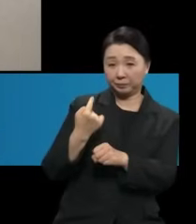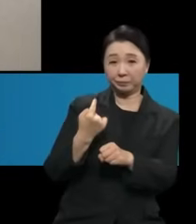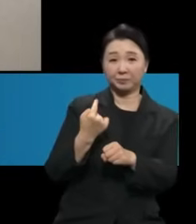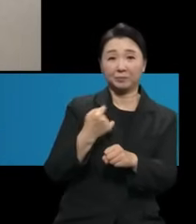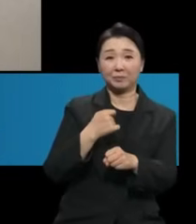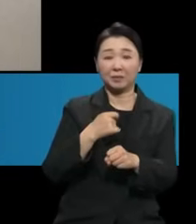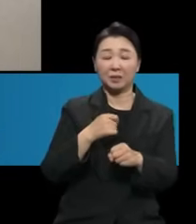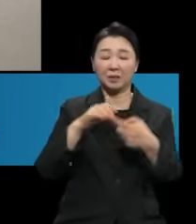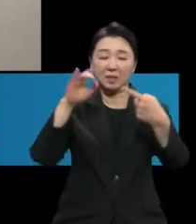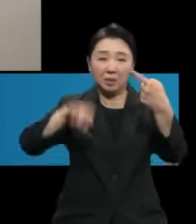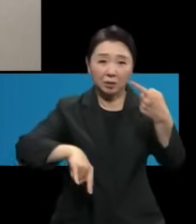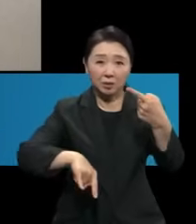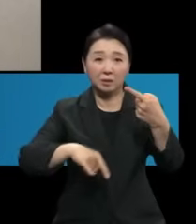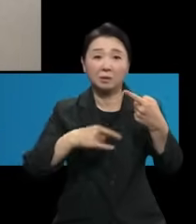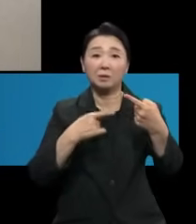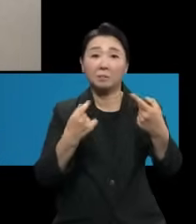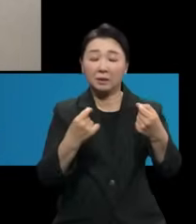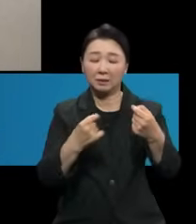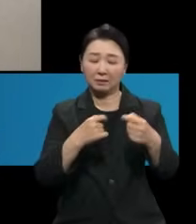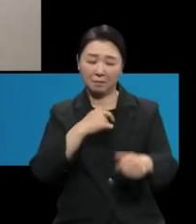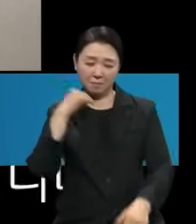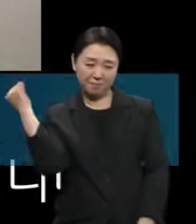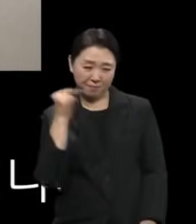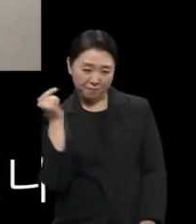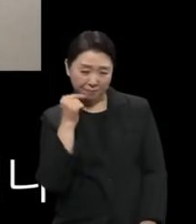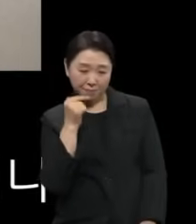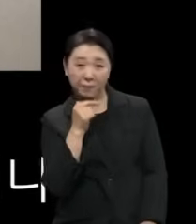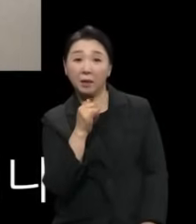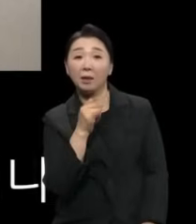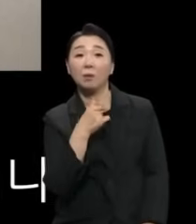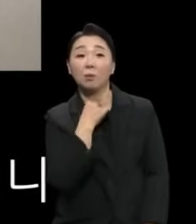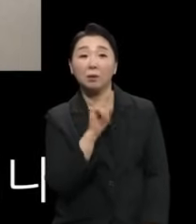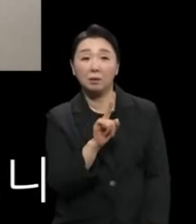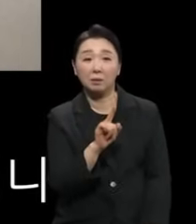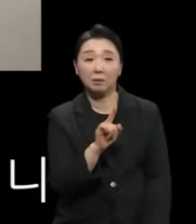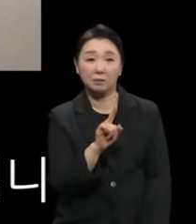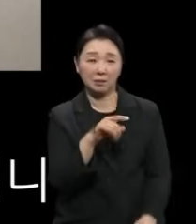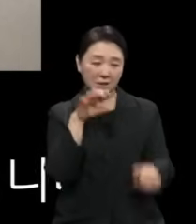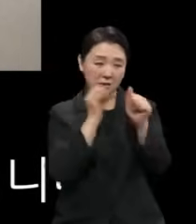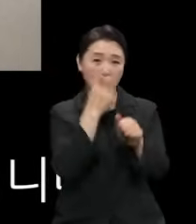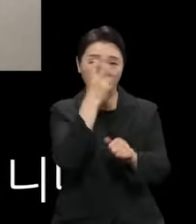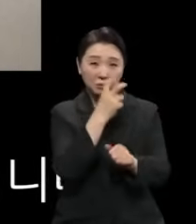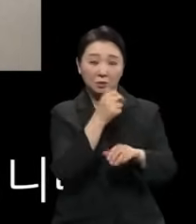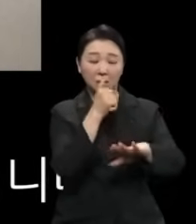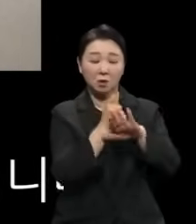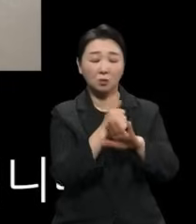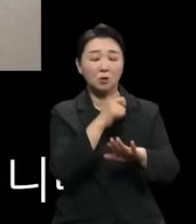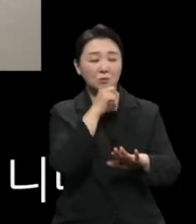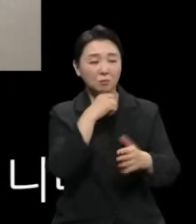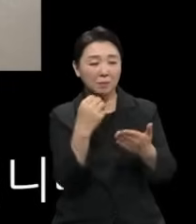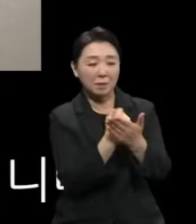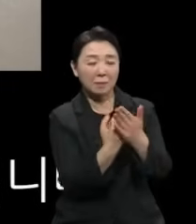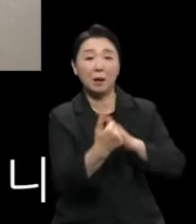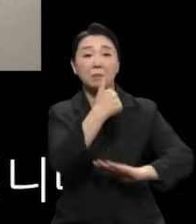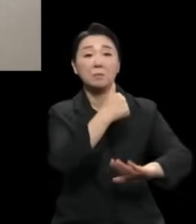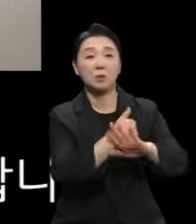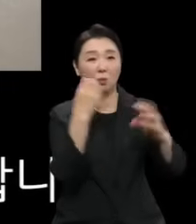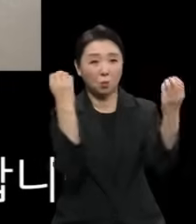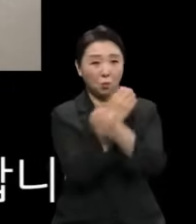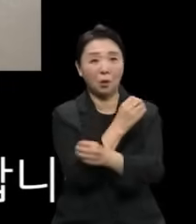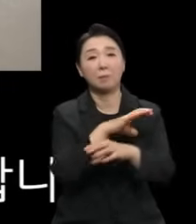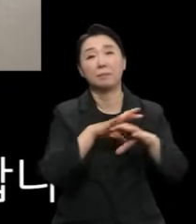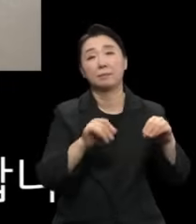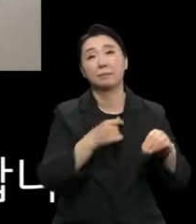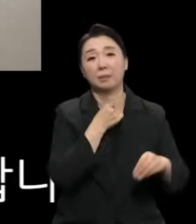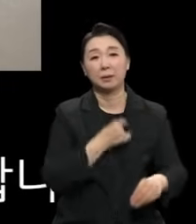실적 1위를 한 것에 대해 강도 높은 감찰을 요구한다면서 강압 수사로 높은 실적을 쌓았다는 오해를 풀고